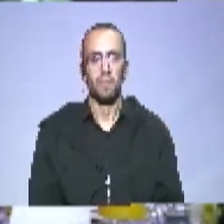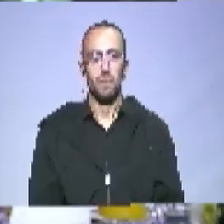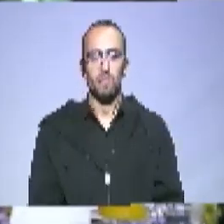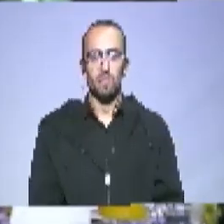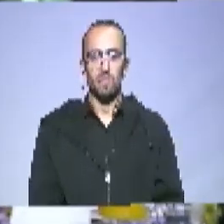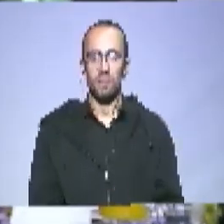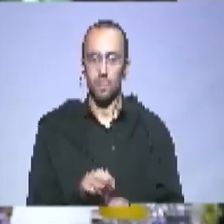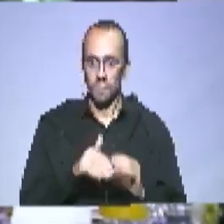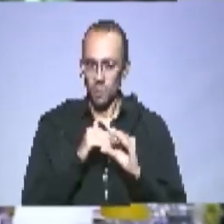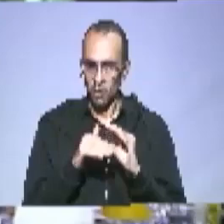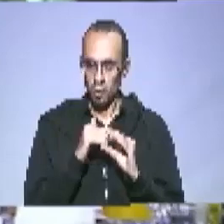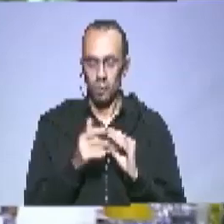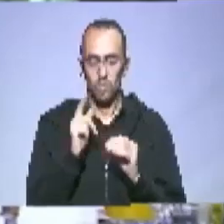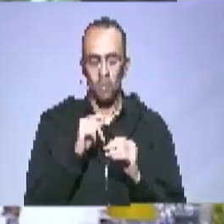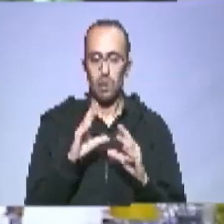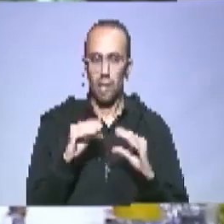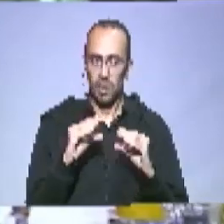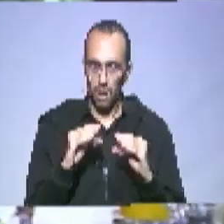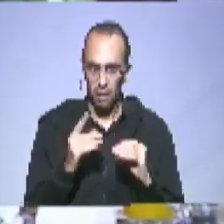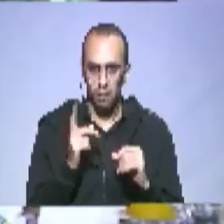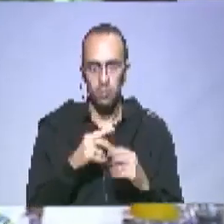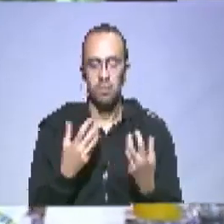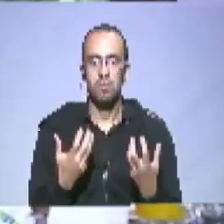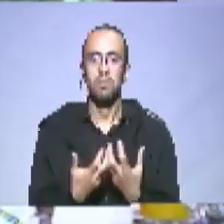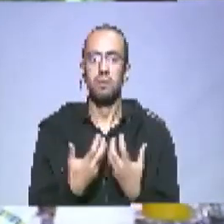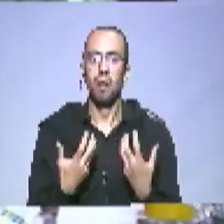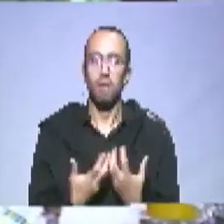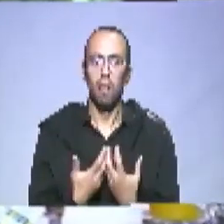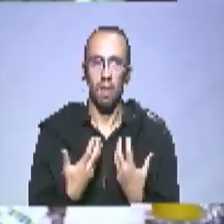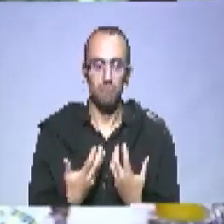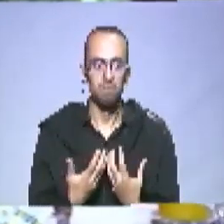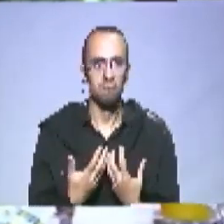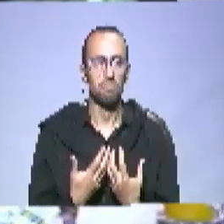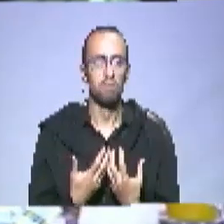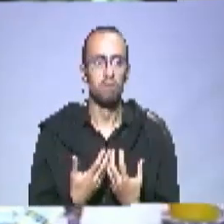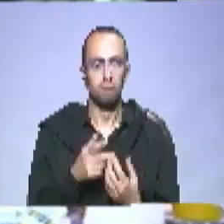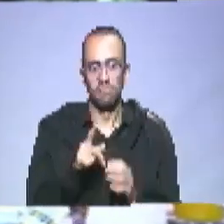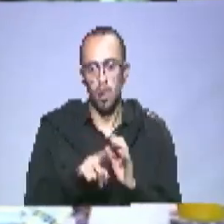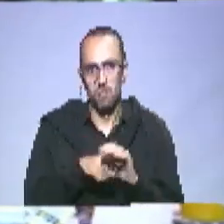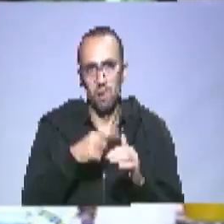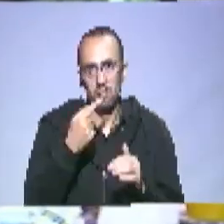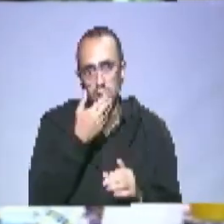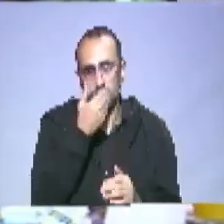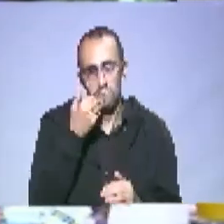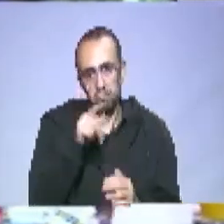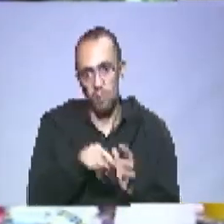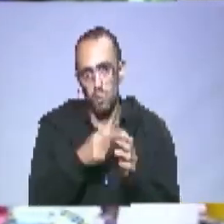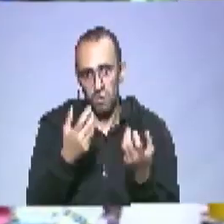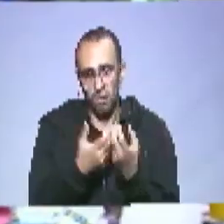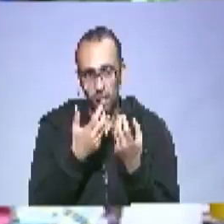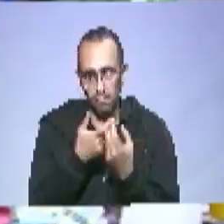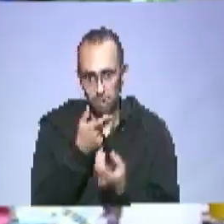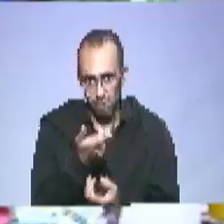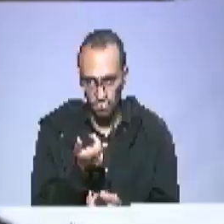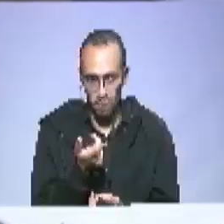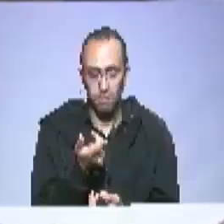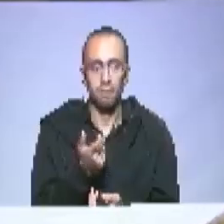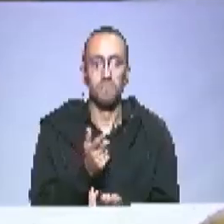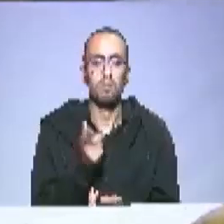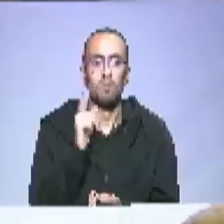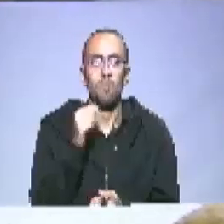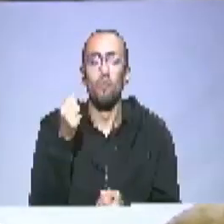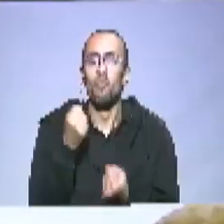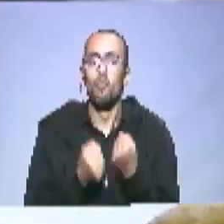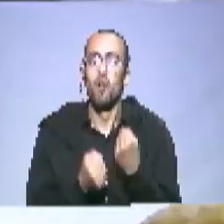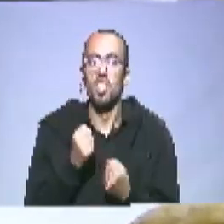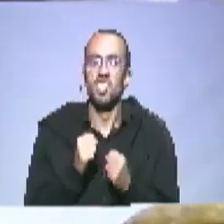وعملنا كيكة وعملنا كول سلو صيامي، اعتقد ان دي اول مرة تتعمل، وعملنا